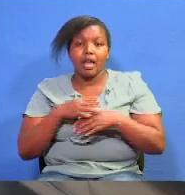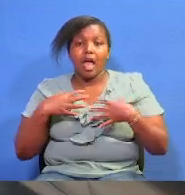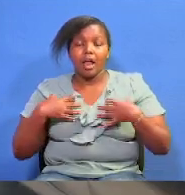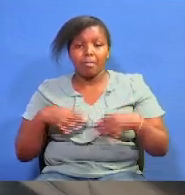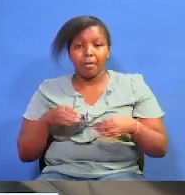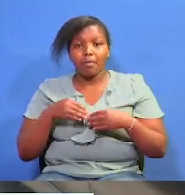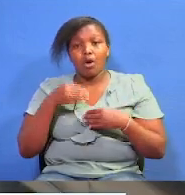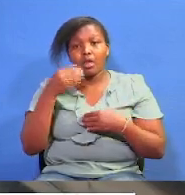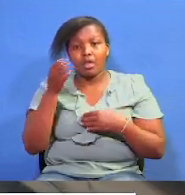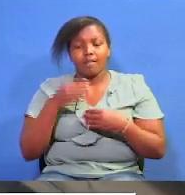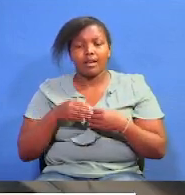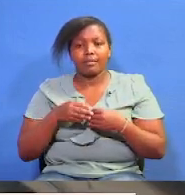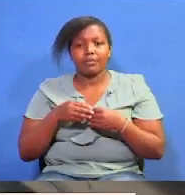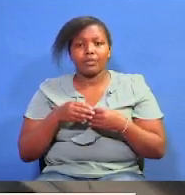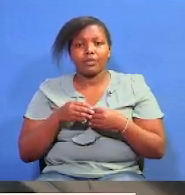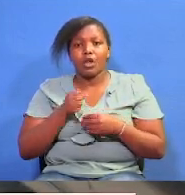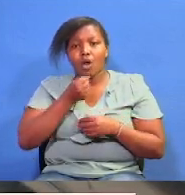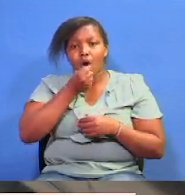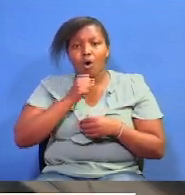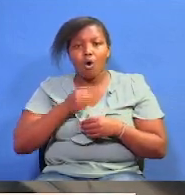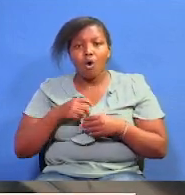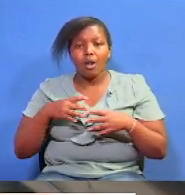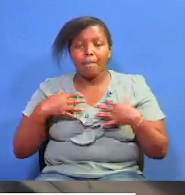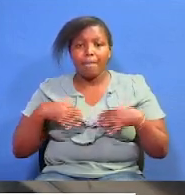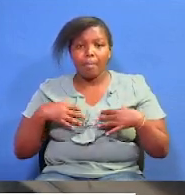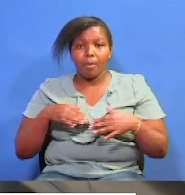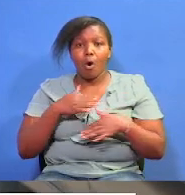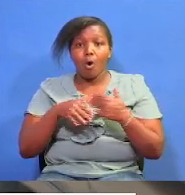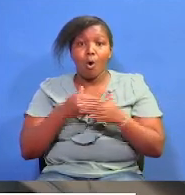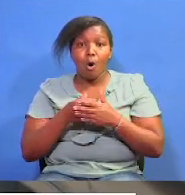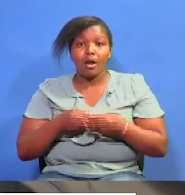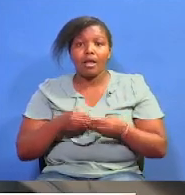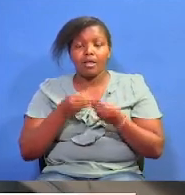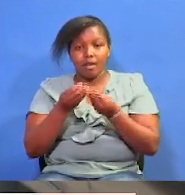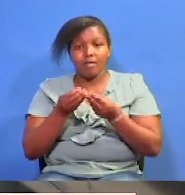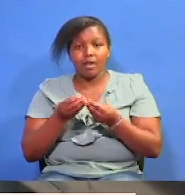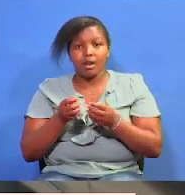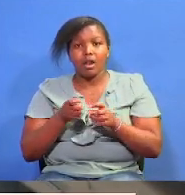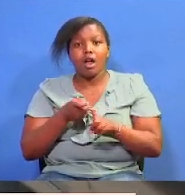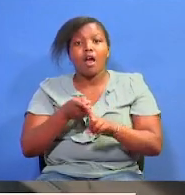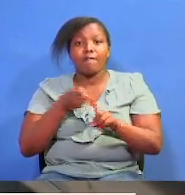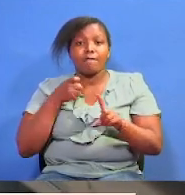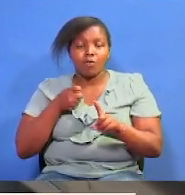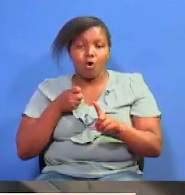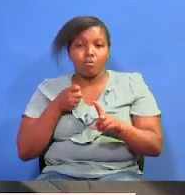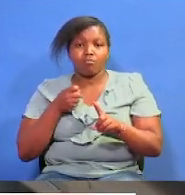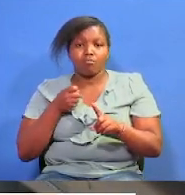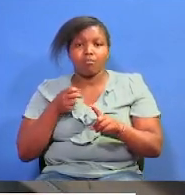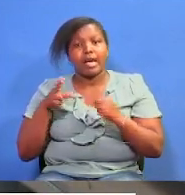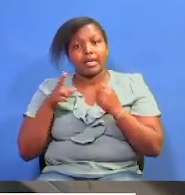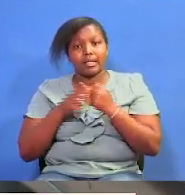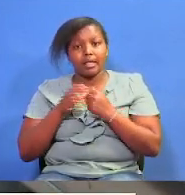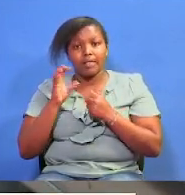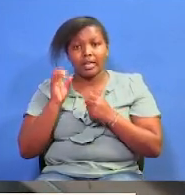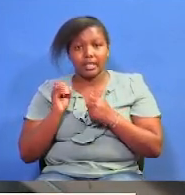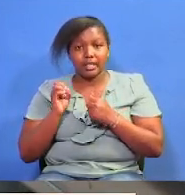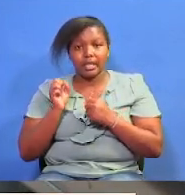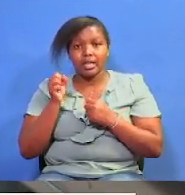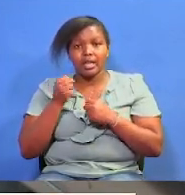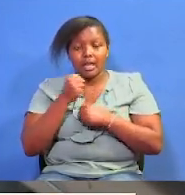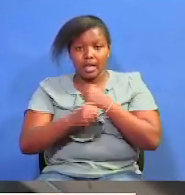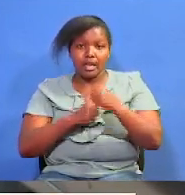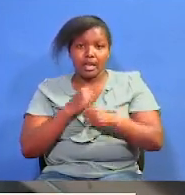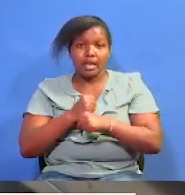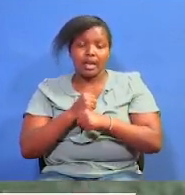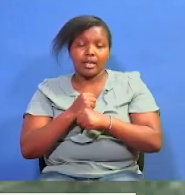sasa watu wapewe, wazee wote kama ni kutoka hiyo miaka 70 kwenda miaka hiyo yote iko hapo mbele kulingana